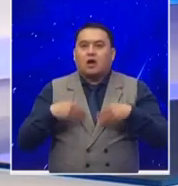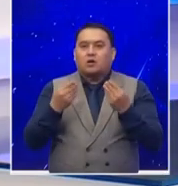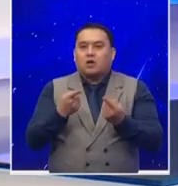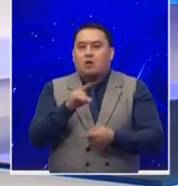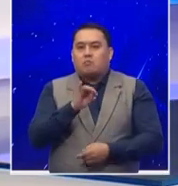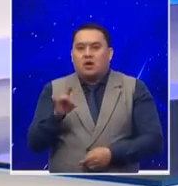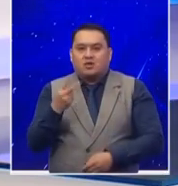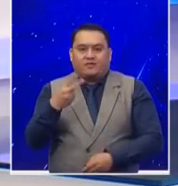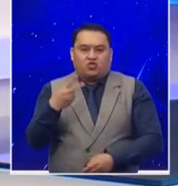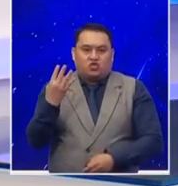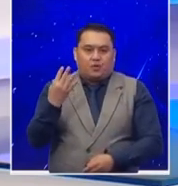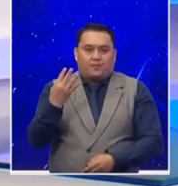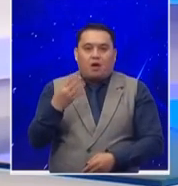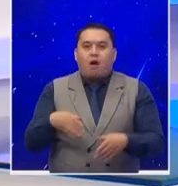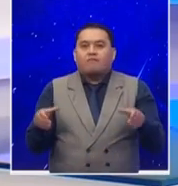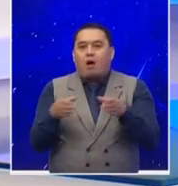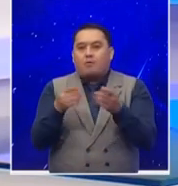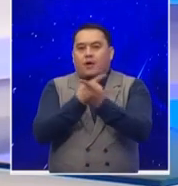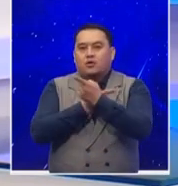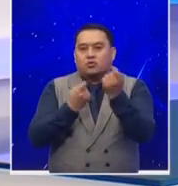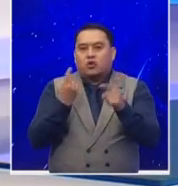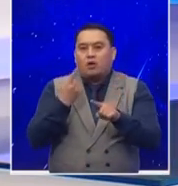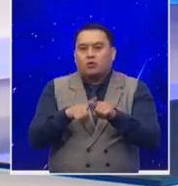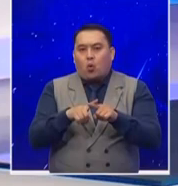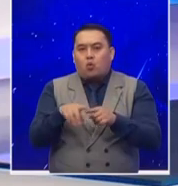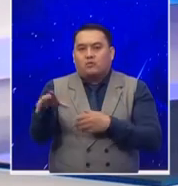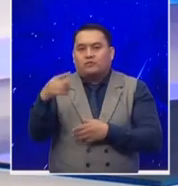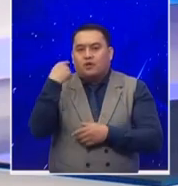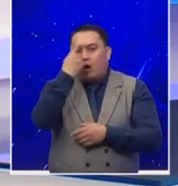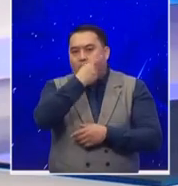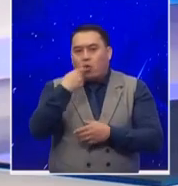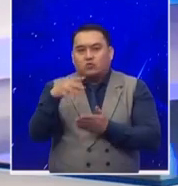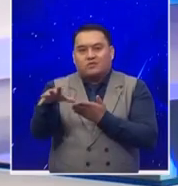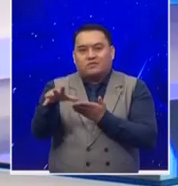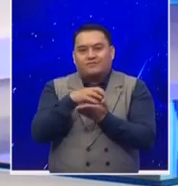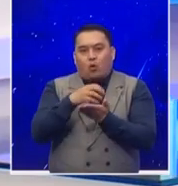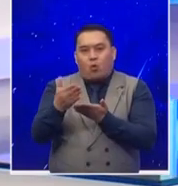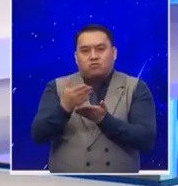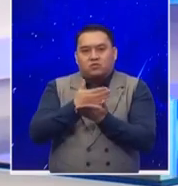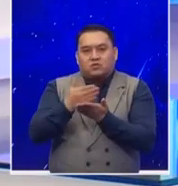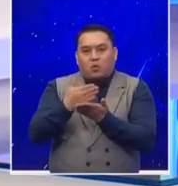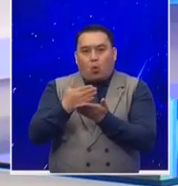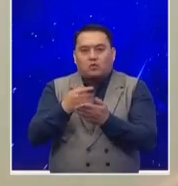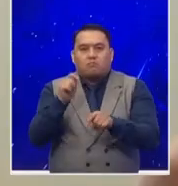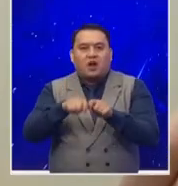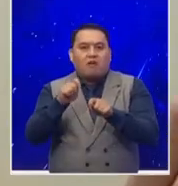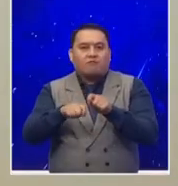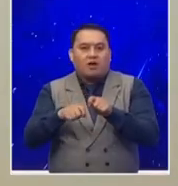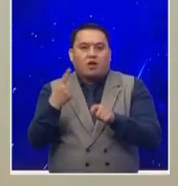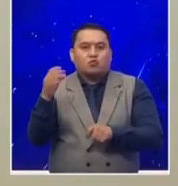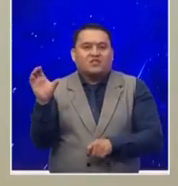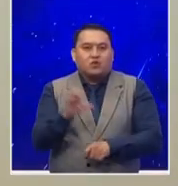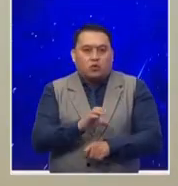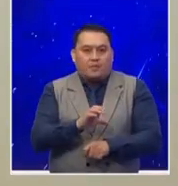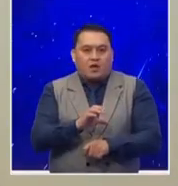корреспондент Хабар-24. В компании сообщили, что технология сканирует глаза и другие открытые участки лица. Проверка занимает менее 1